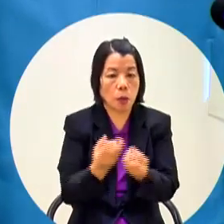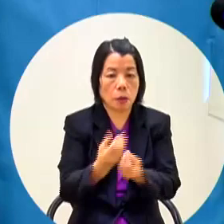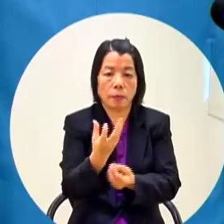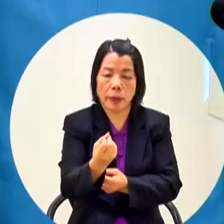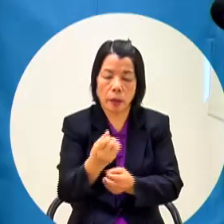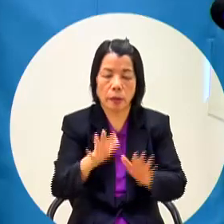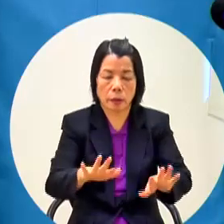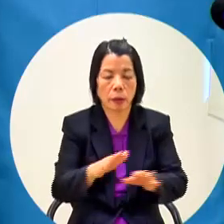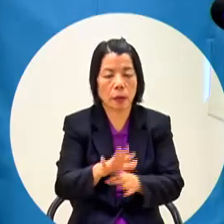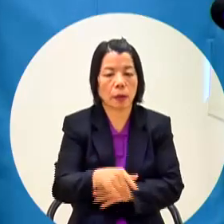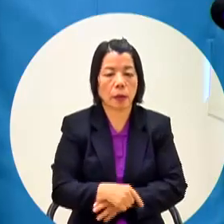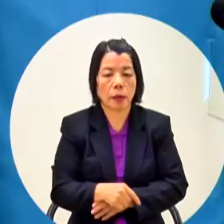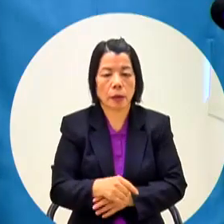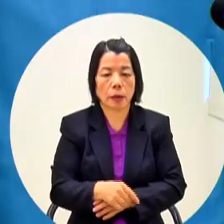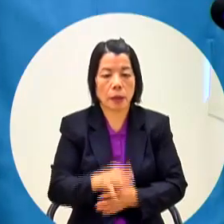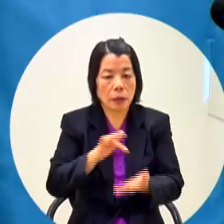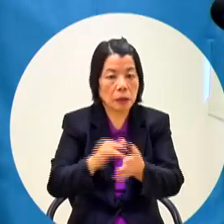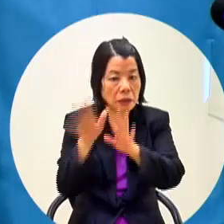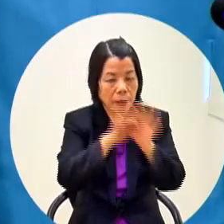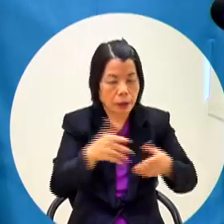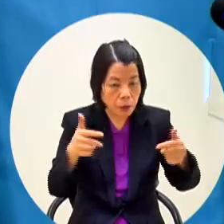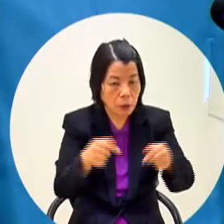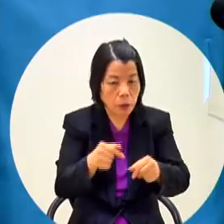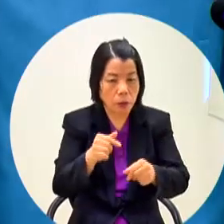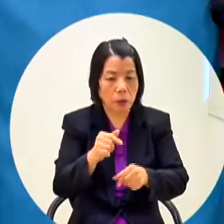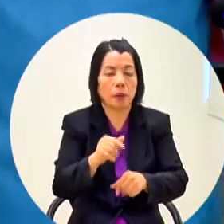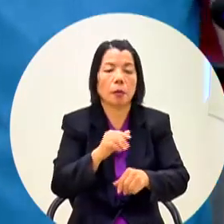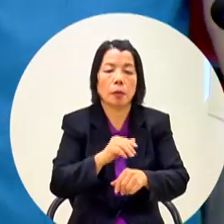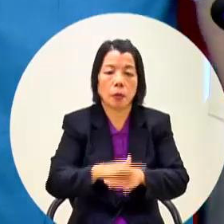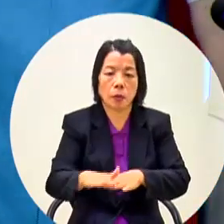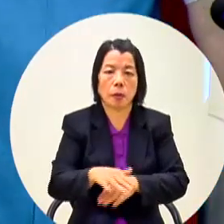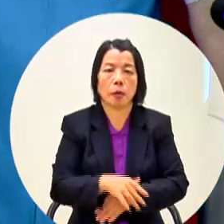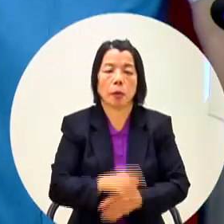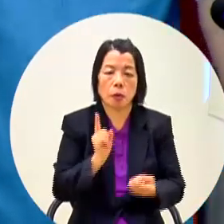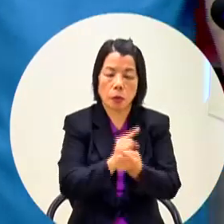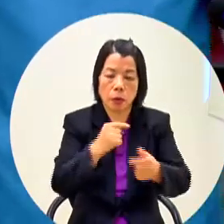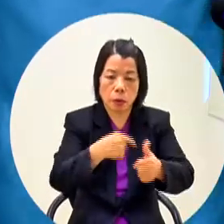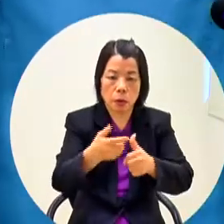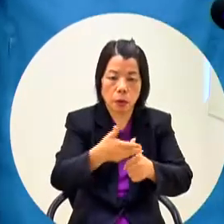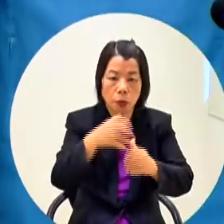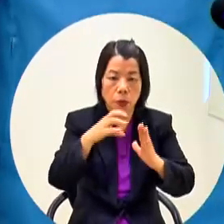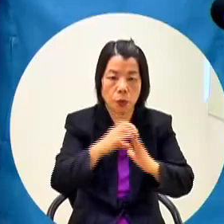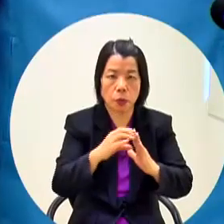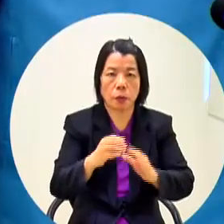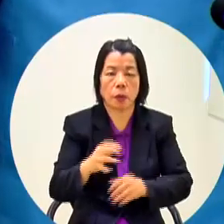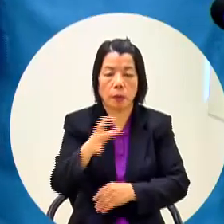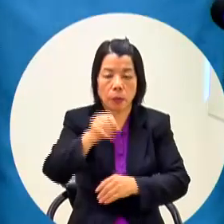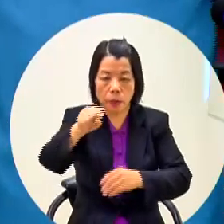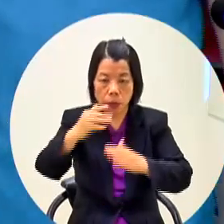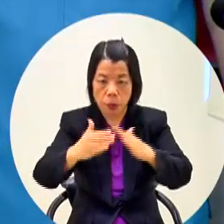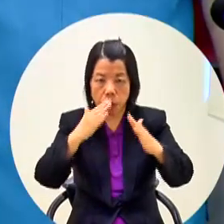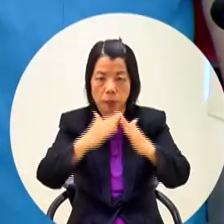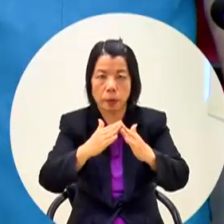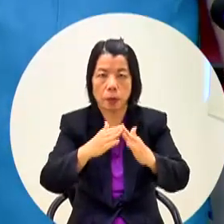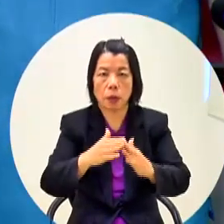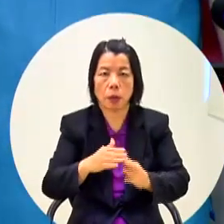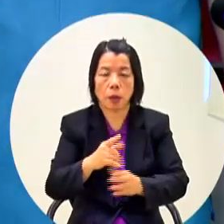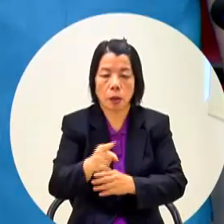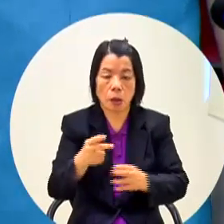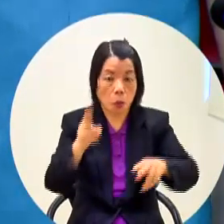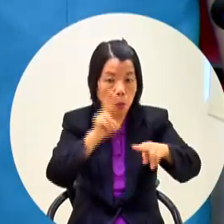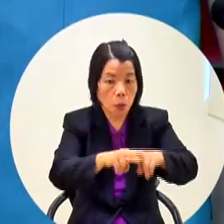缓了。市长是否可以叫教育局把学校所关闭